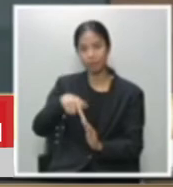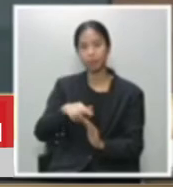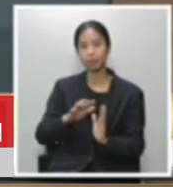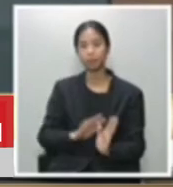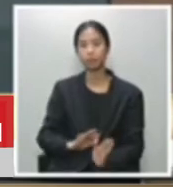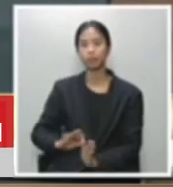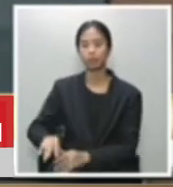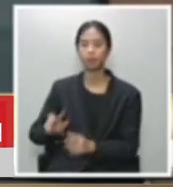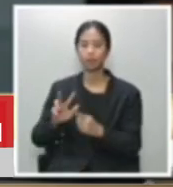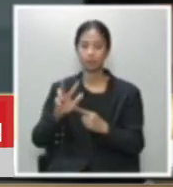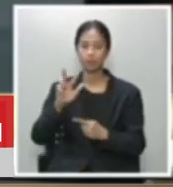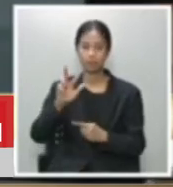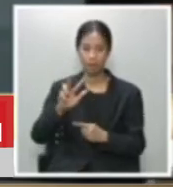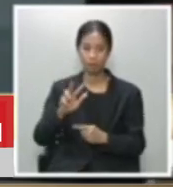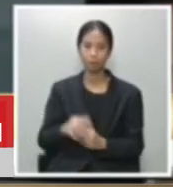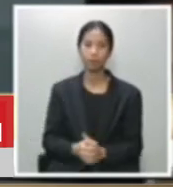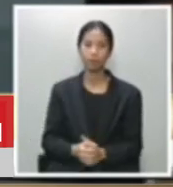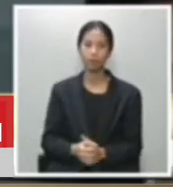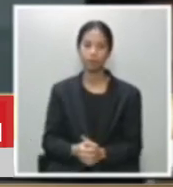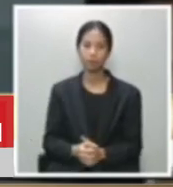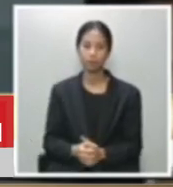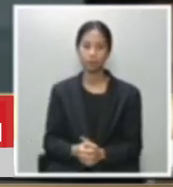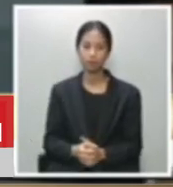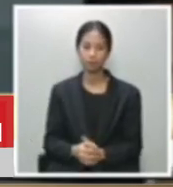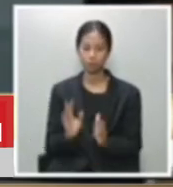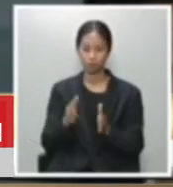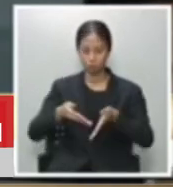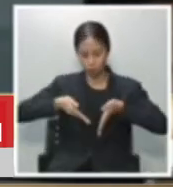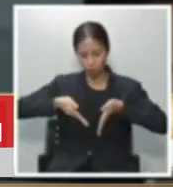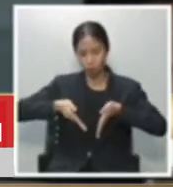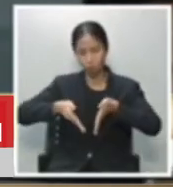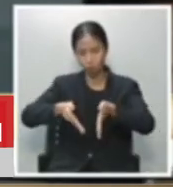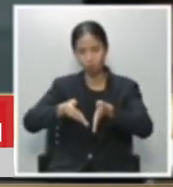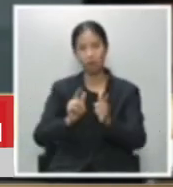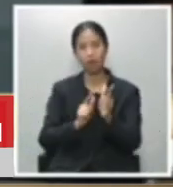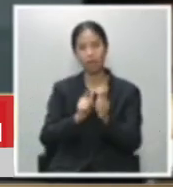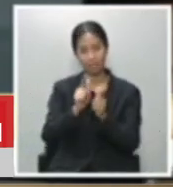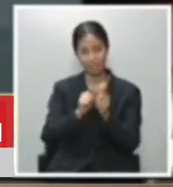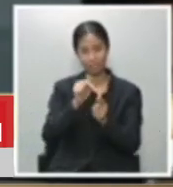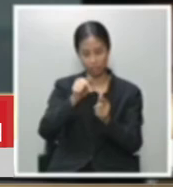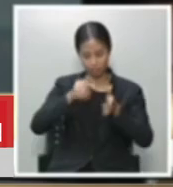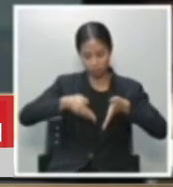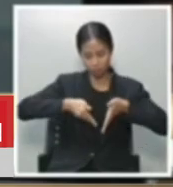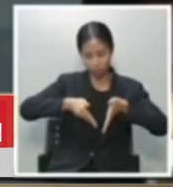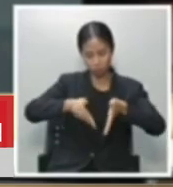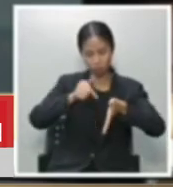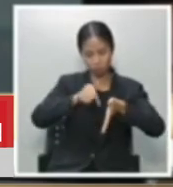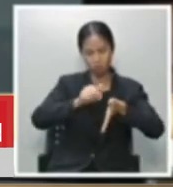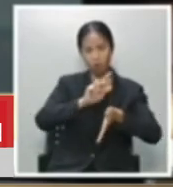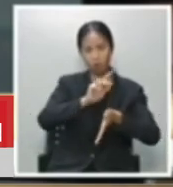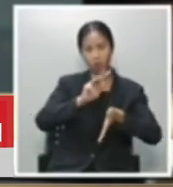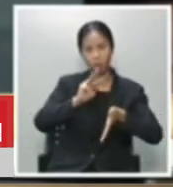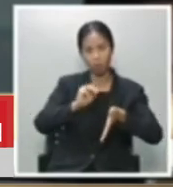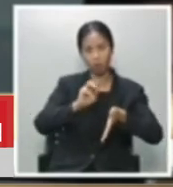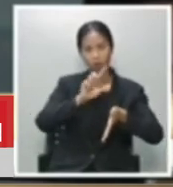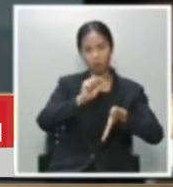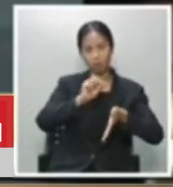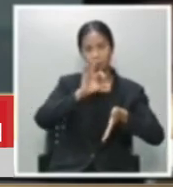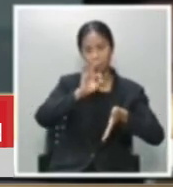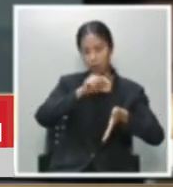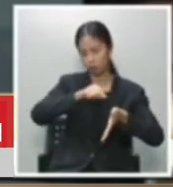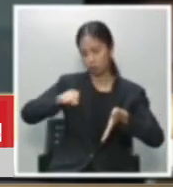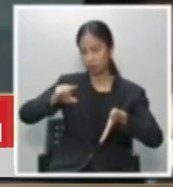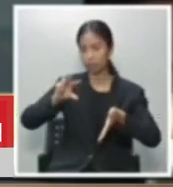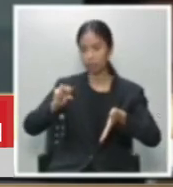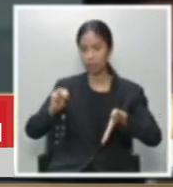เป็นความเดือดร้อนของผู้ใช้ทางเส้นถนนเลยนาด้วงบริเวณกิโลเมตรที่29ถึง32